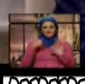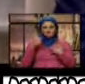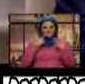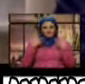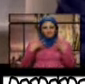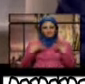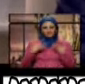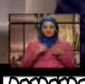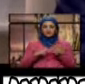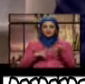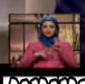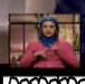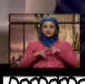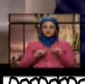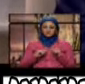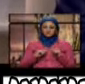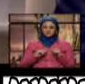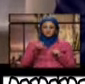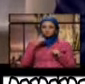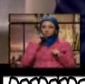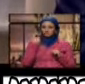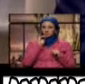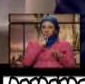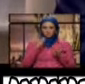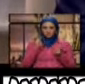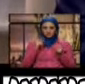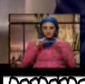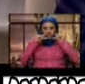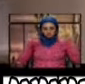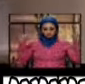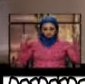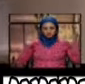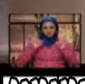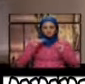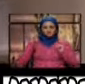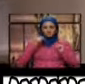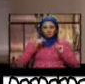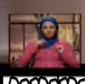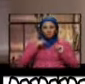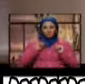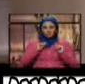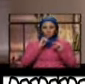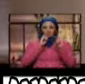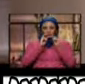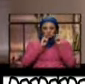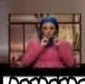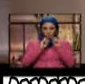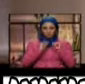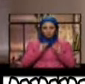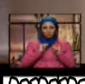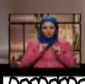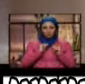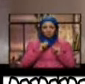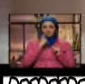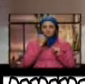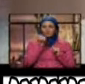يكرمك دائما إن شاء الله. النهاردة إيه اسم الحكمة؟ عندنا حكمة عجيبة اليوم. يعني يقول ابن عطاء: رب